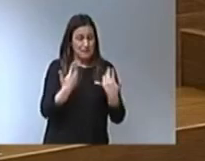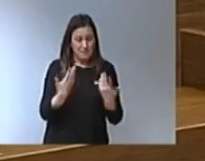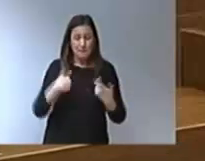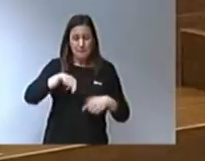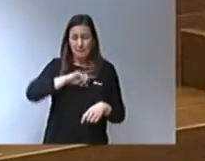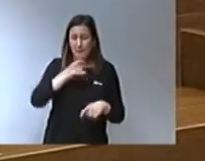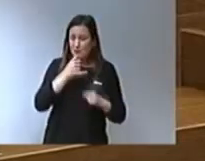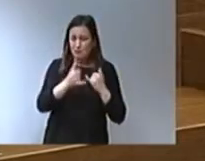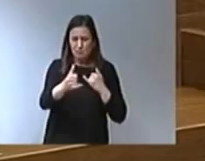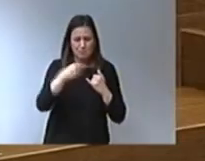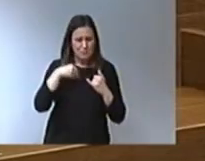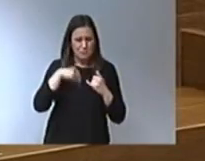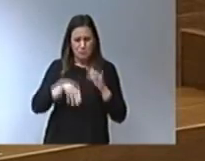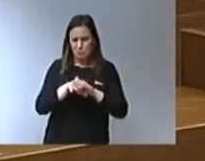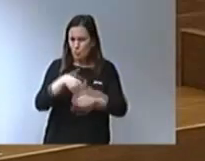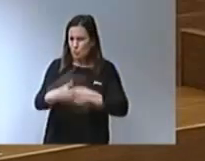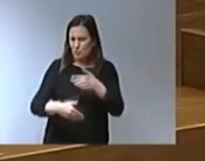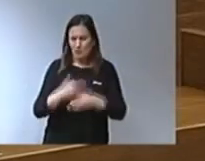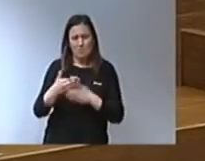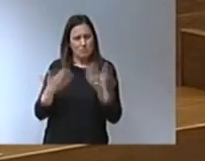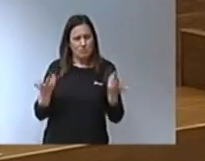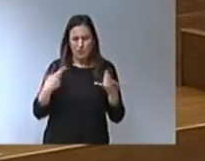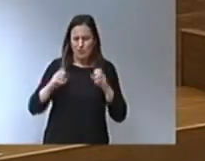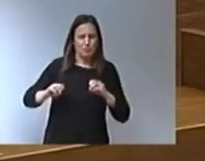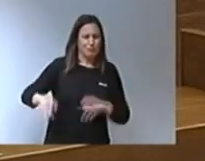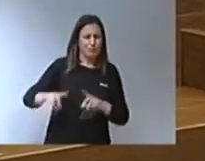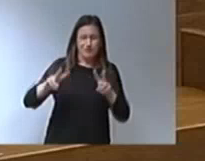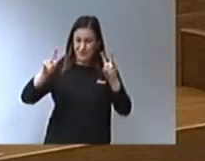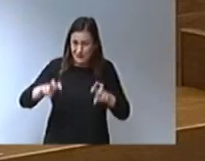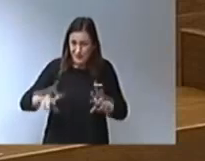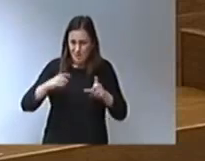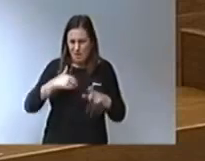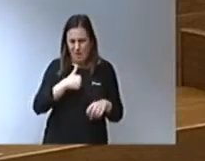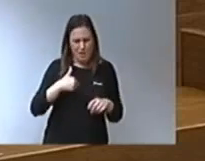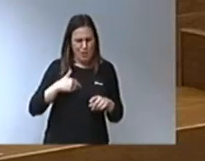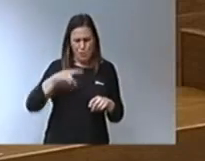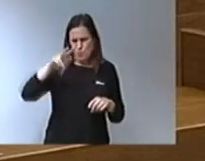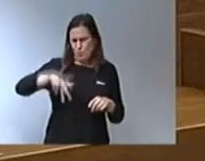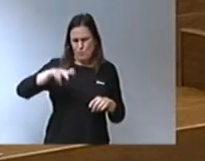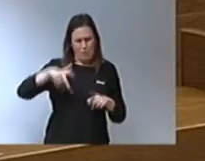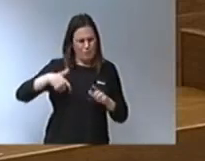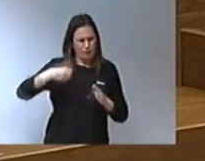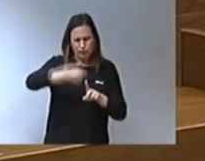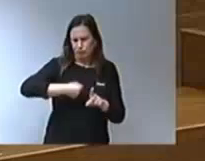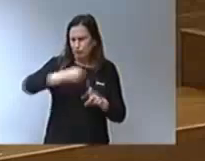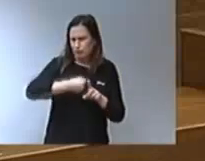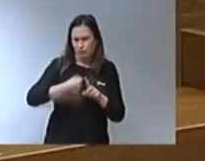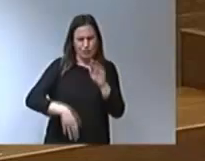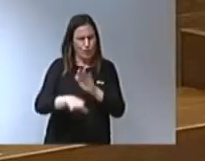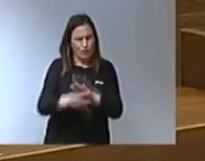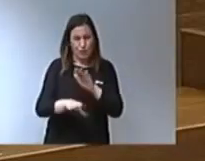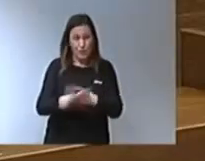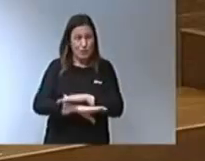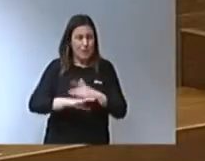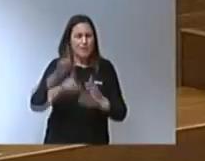continuarem treballant sobre aquesta línia. No anem a desfallir en les qüestions de gènere mai per a aquest govern del Botànic i també per la